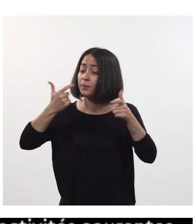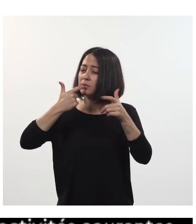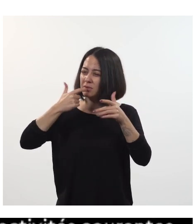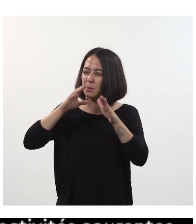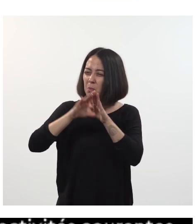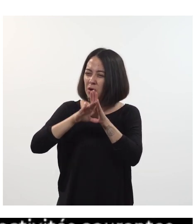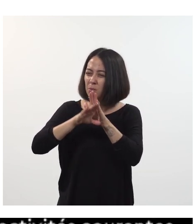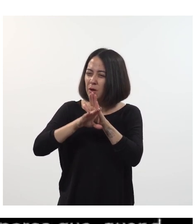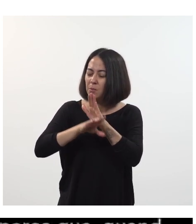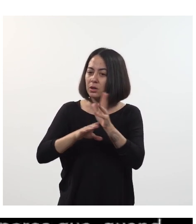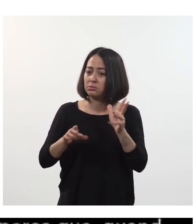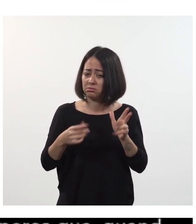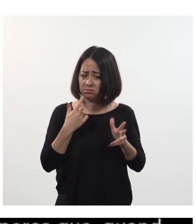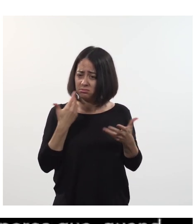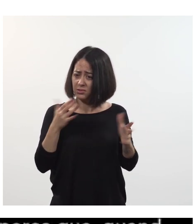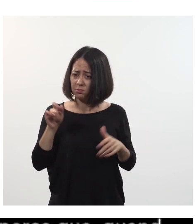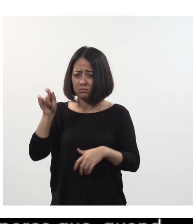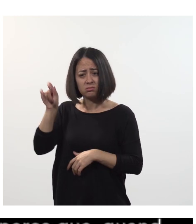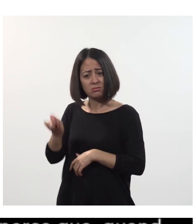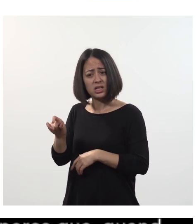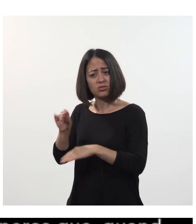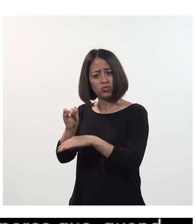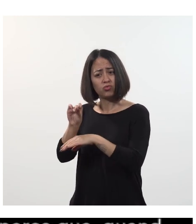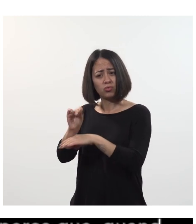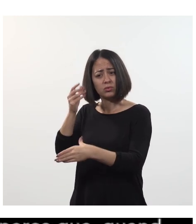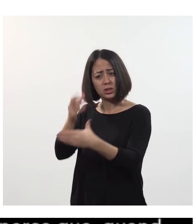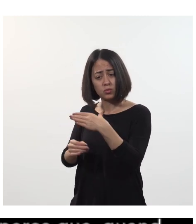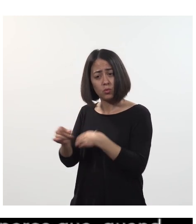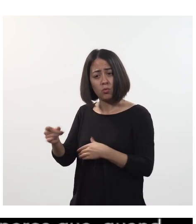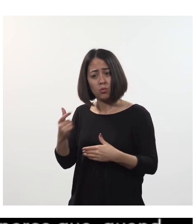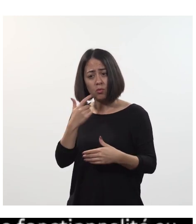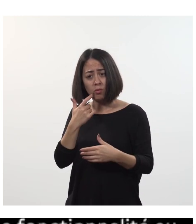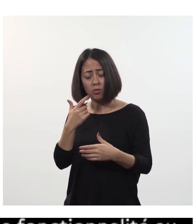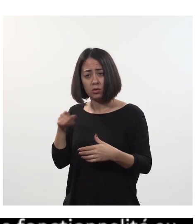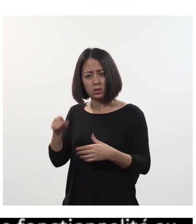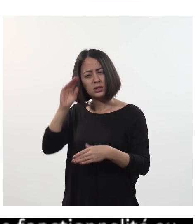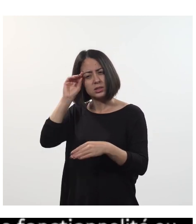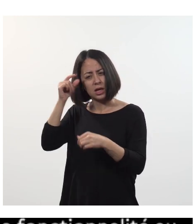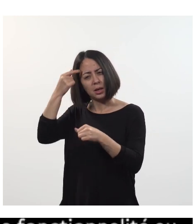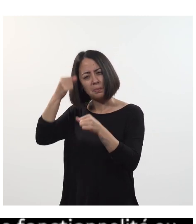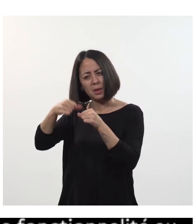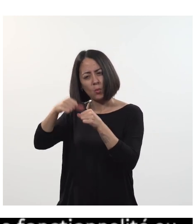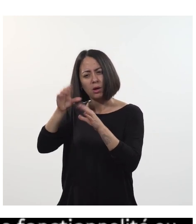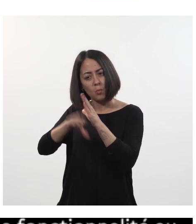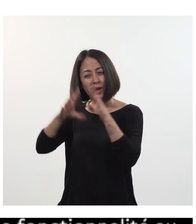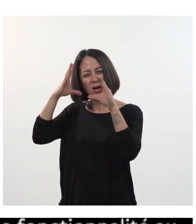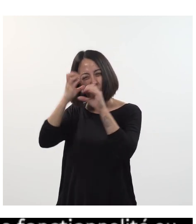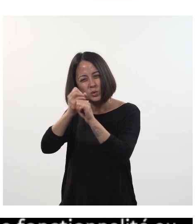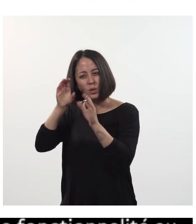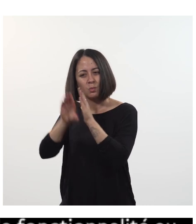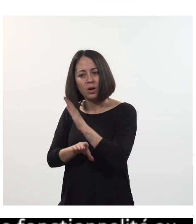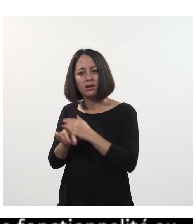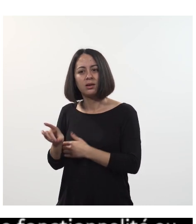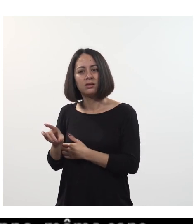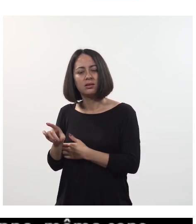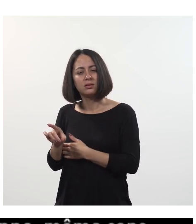de situation de handicap, hein, des personnes extrêmement dénutries vont avoir une moins bonne mémoire, une concentration moins bonne. Donc, ça impacte fortement